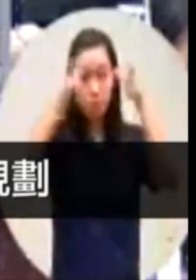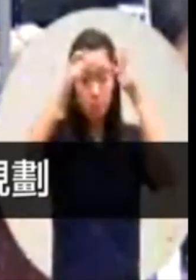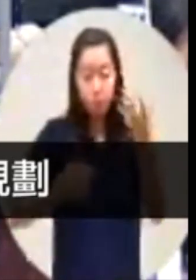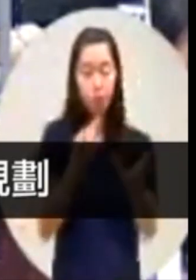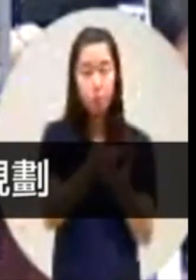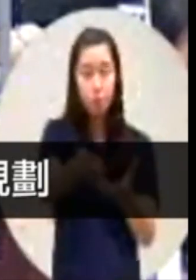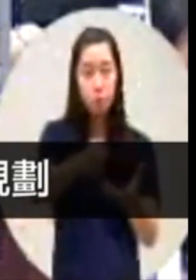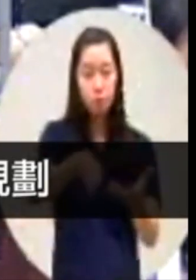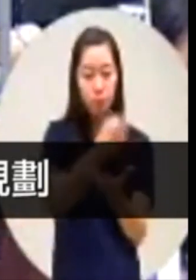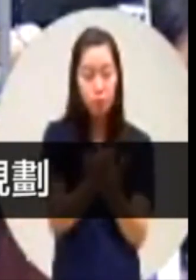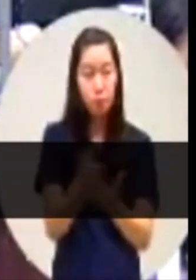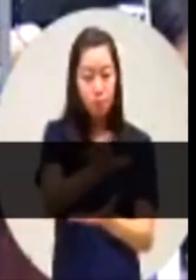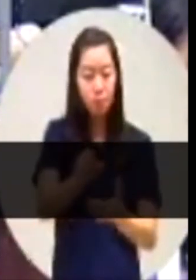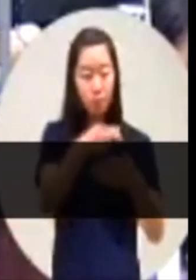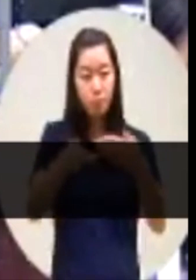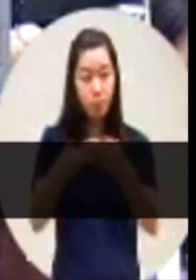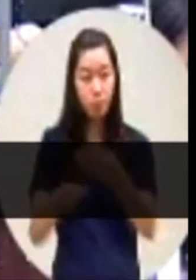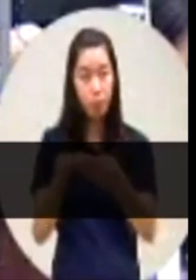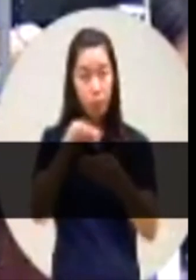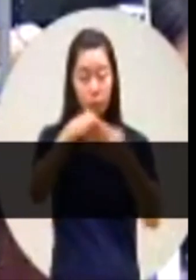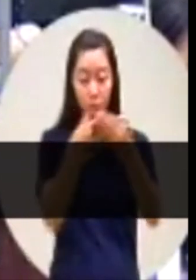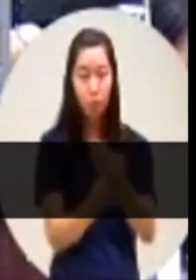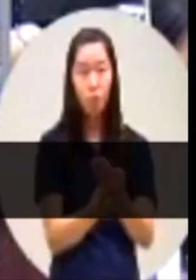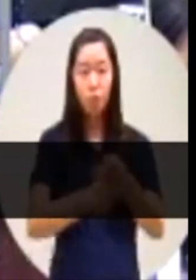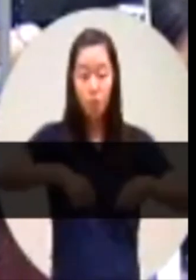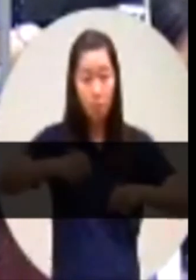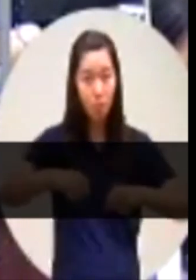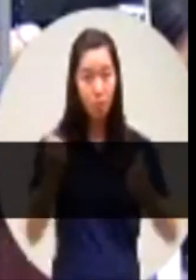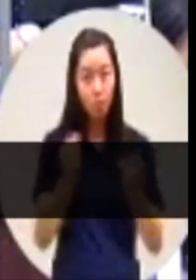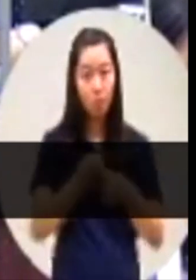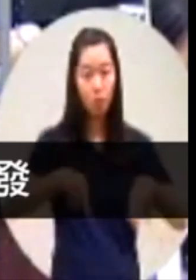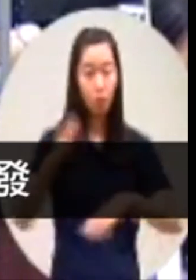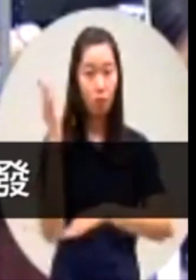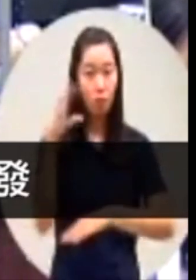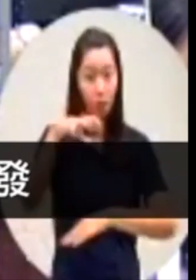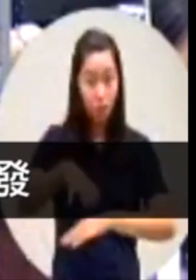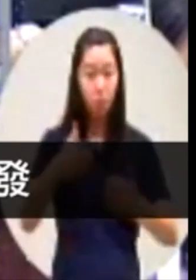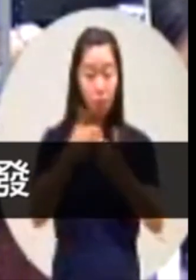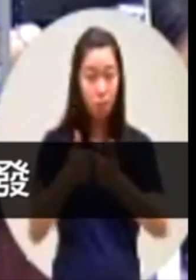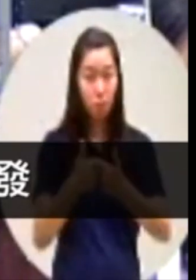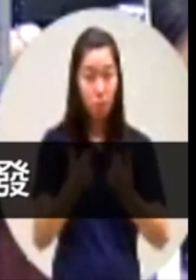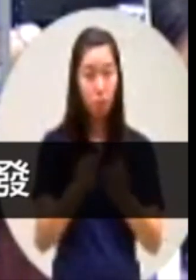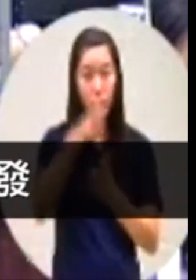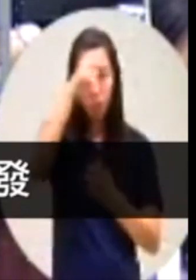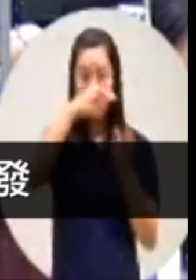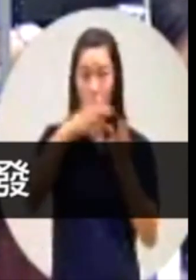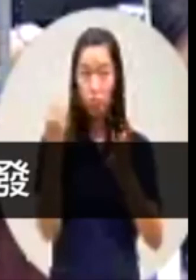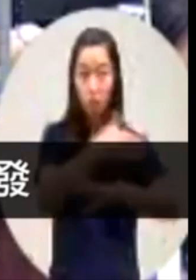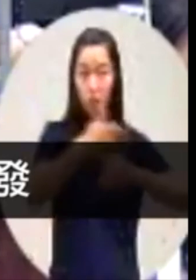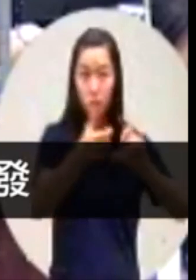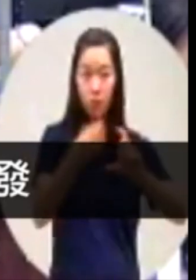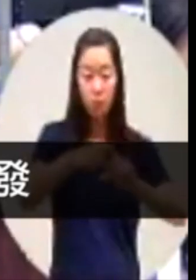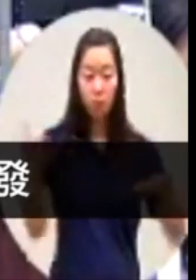与这整体的规划，包括我想在行政院的宴会，我们也认为亚洲新湾区